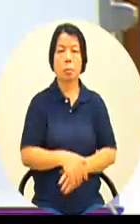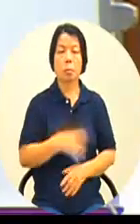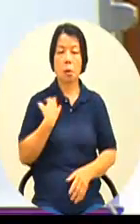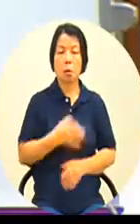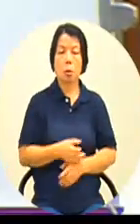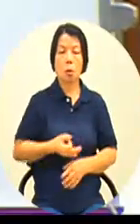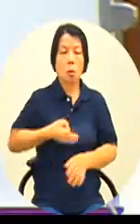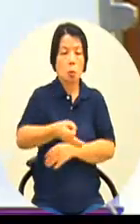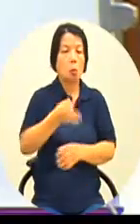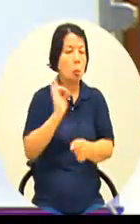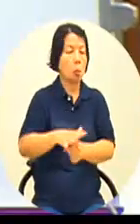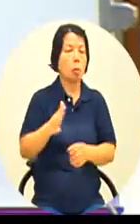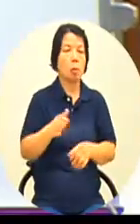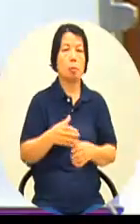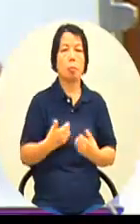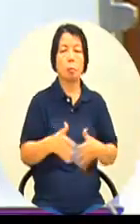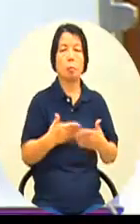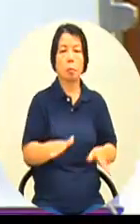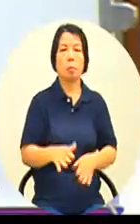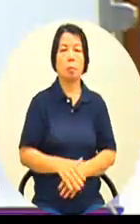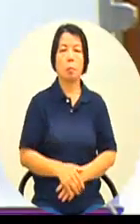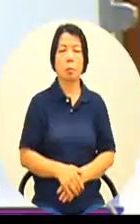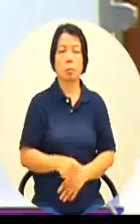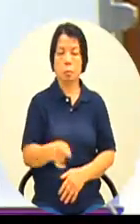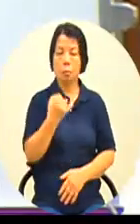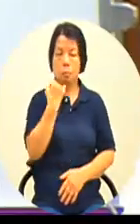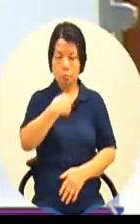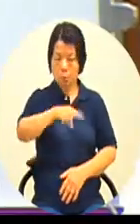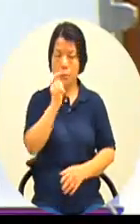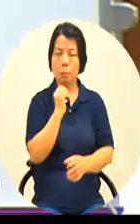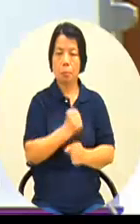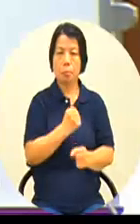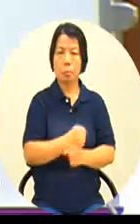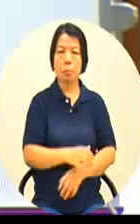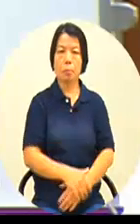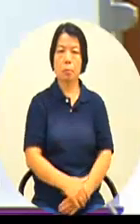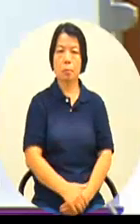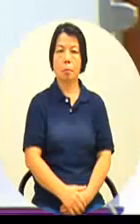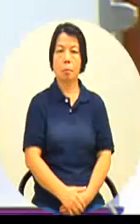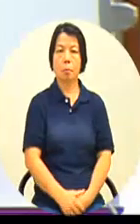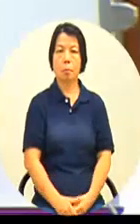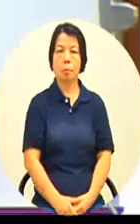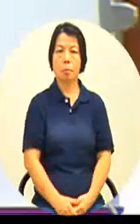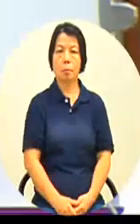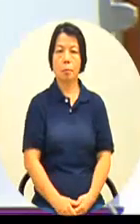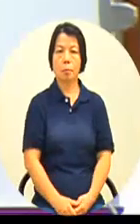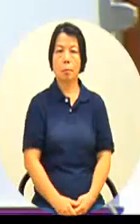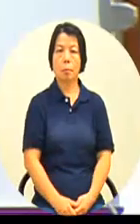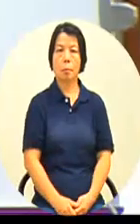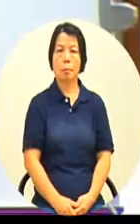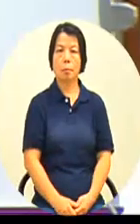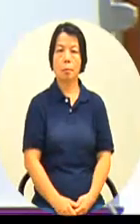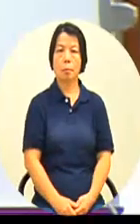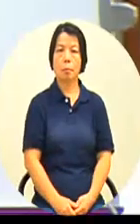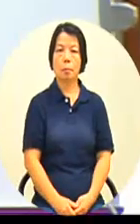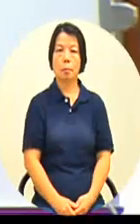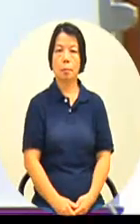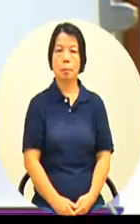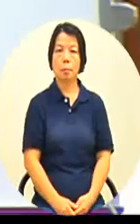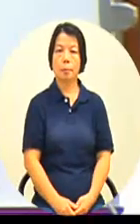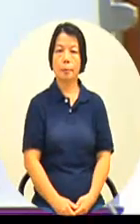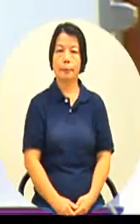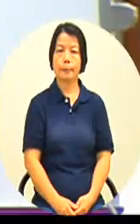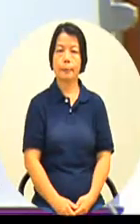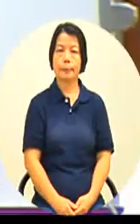大家讲讲诶，可以做吗？可以做的。哦，来，那回来哈，